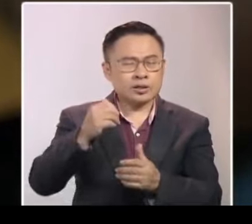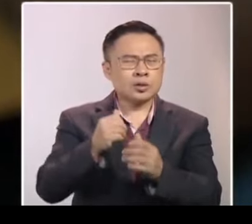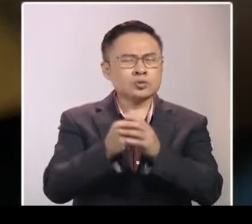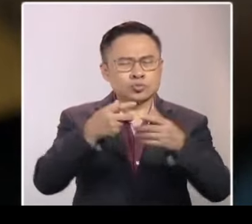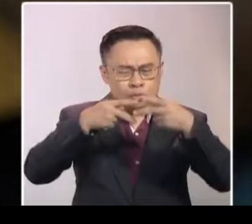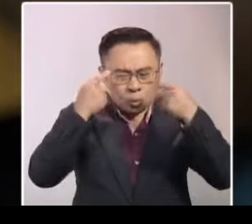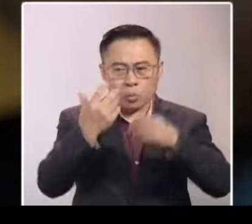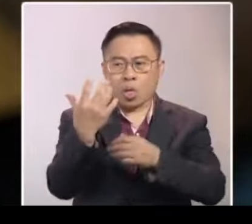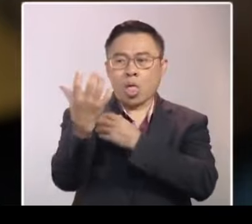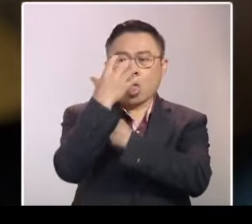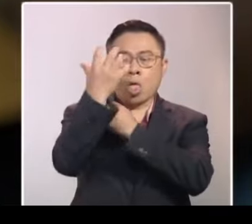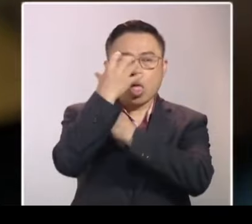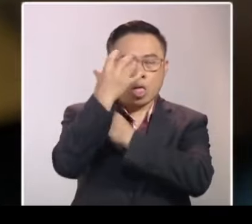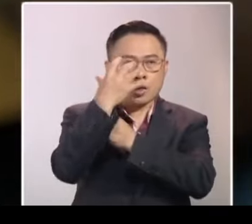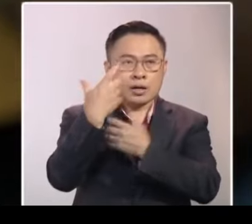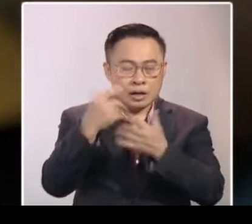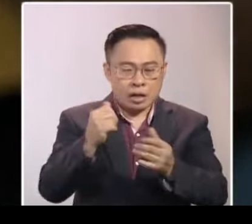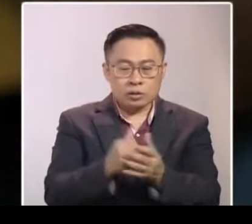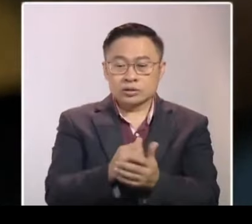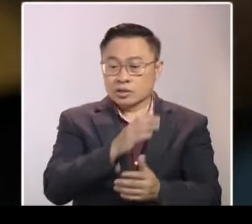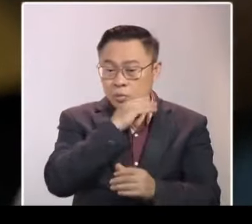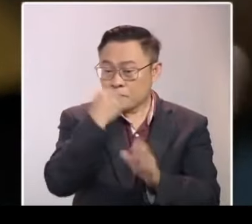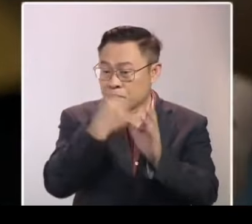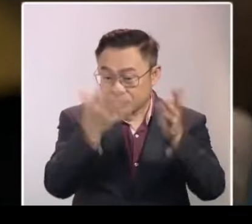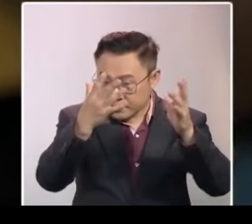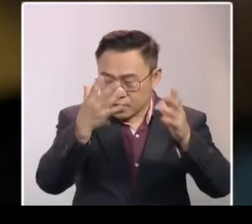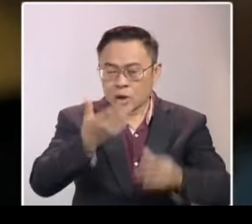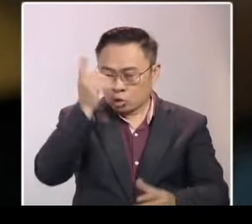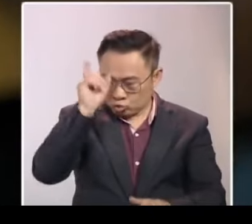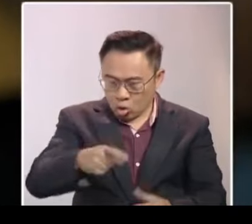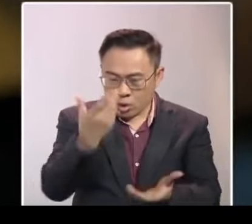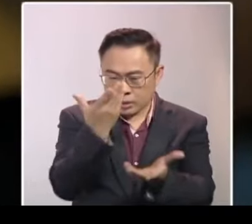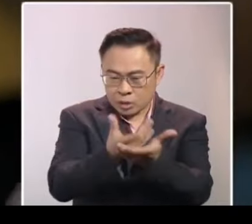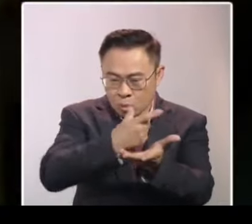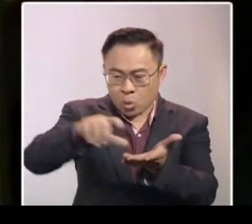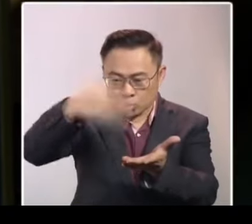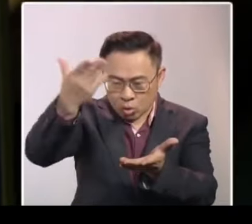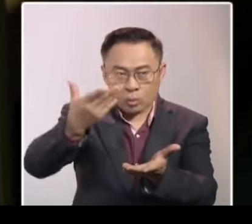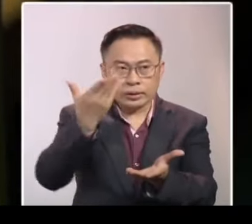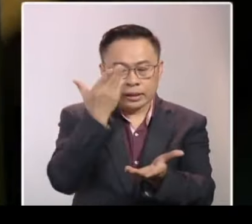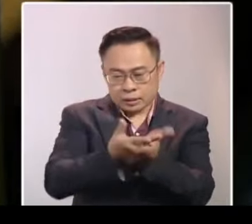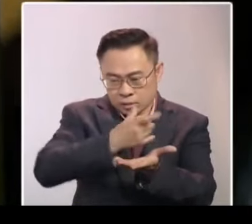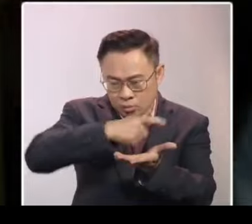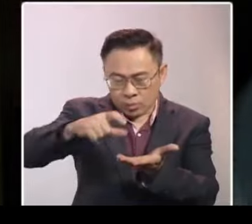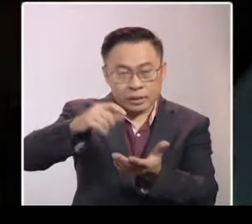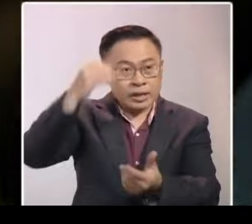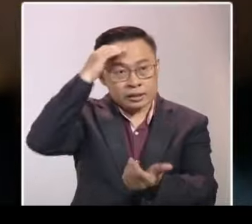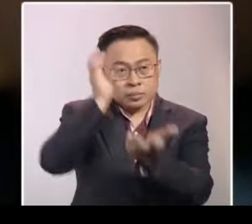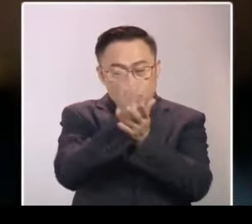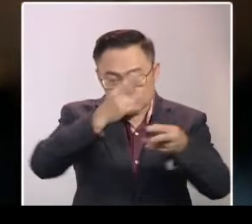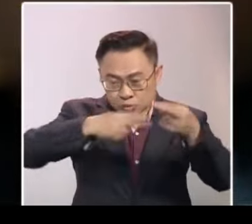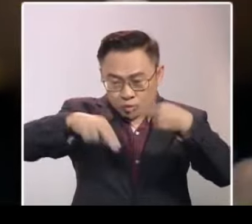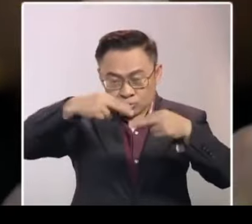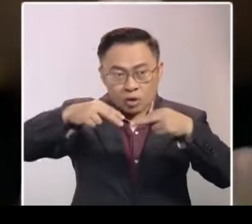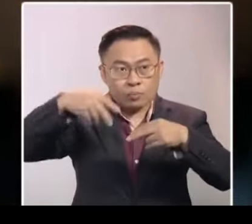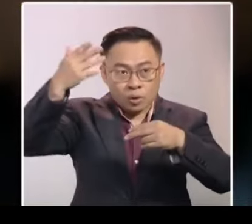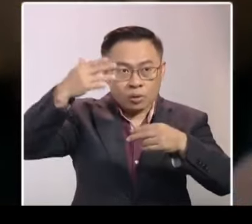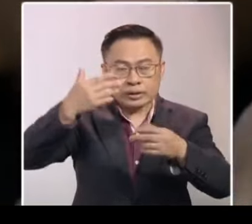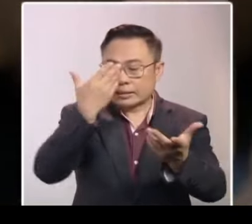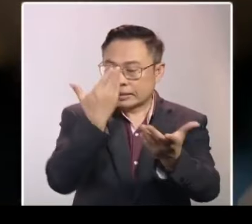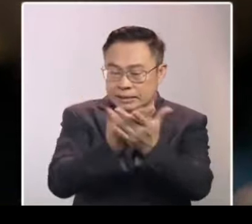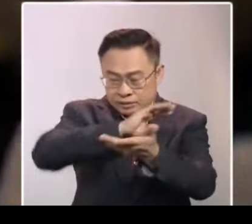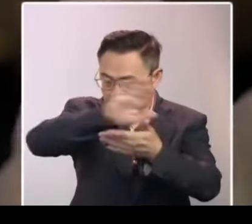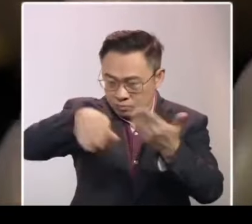สบายใจแล้วก็แสดงความบริสุทธิ์ยืนยันมาแล้วว่าไม่เกี่ยวข้องใช่มั้ยต้องโอนเงินเนี่ยมาให้ทางด้านของตำรวจเนี่ยตรวจสอบทั้ง